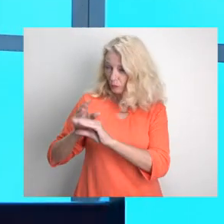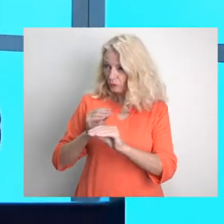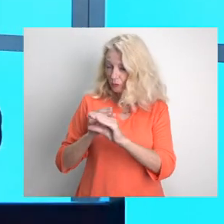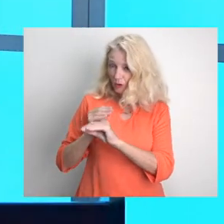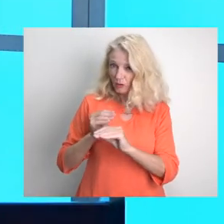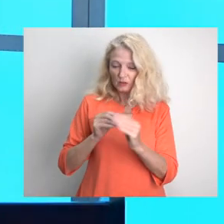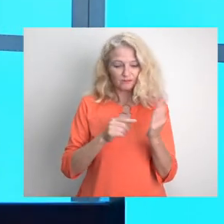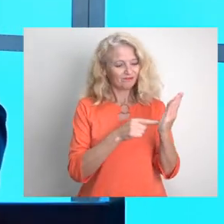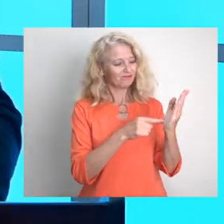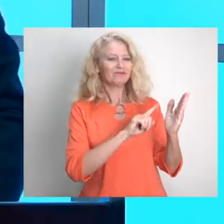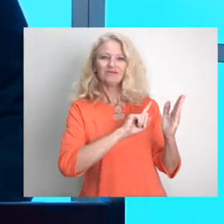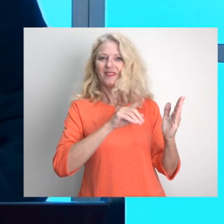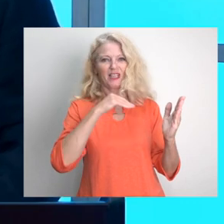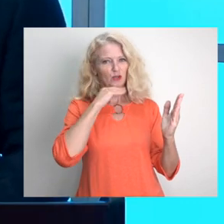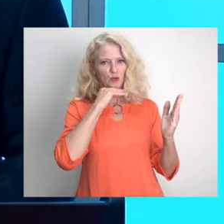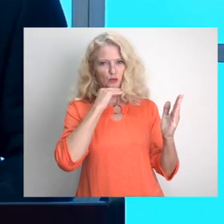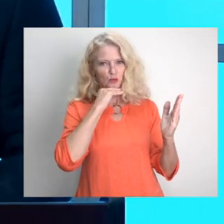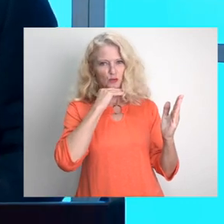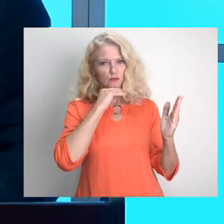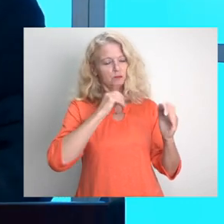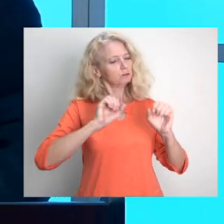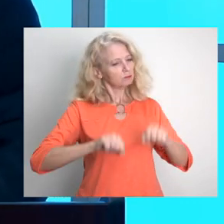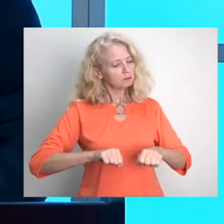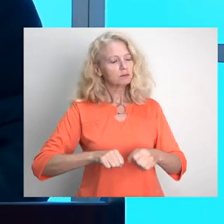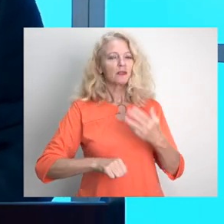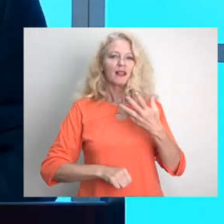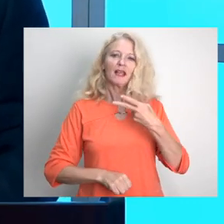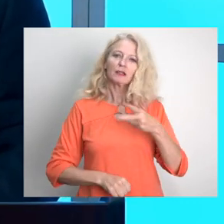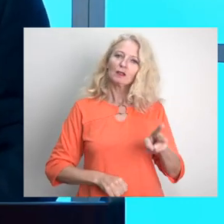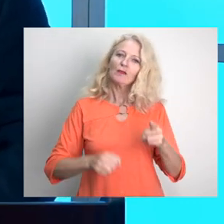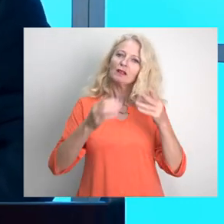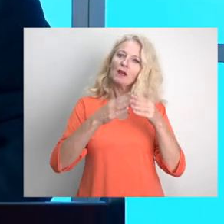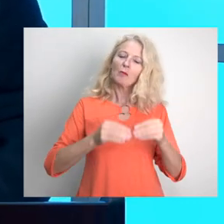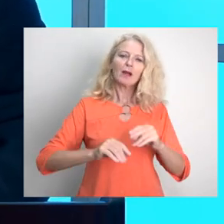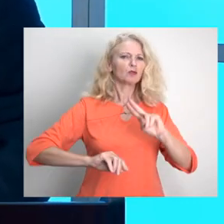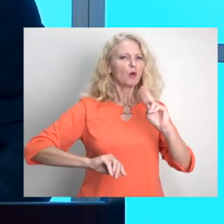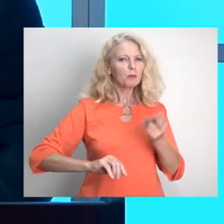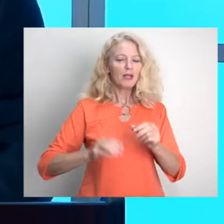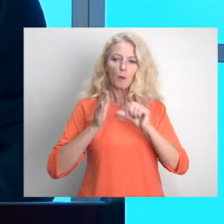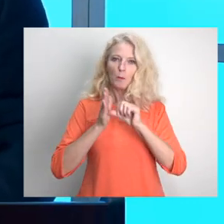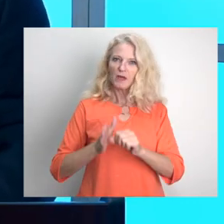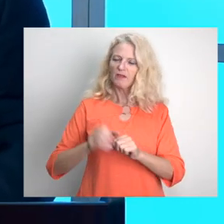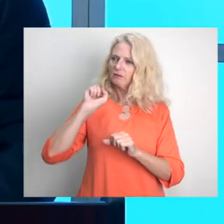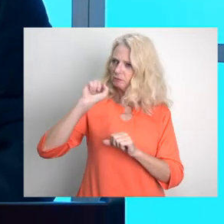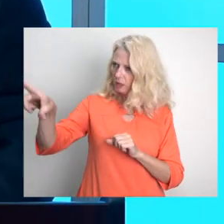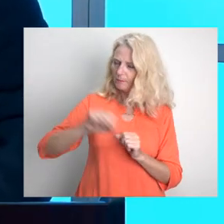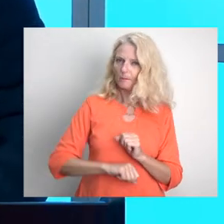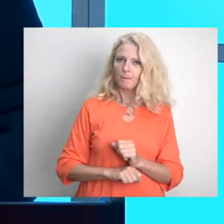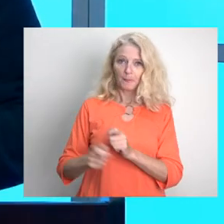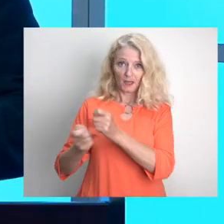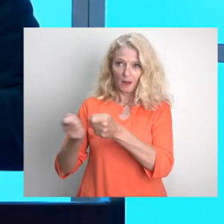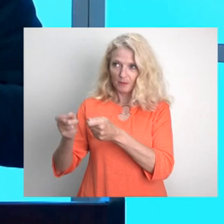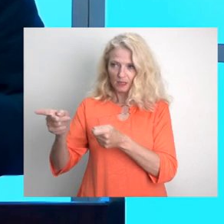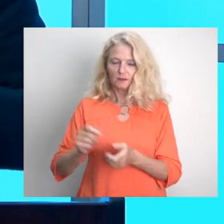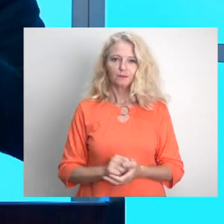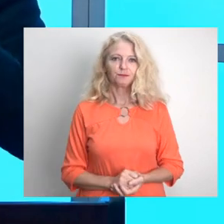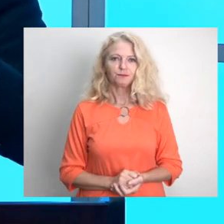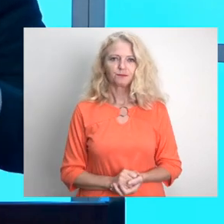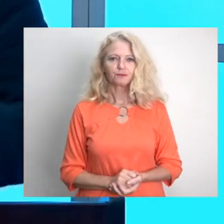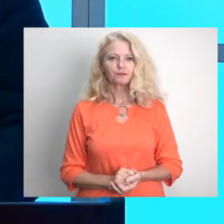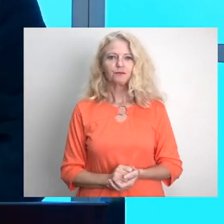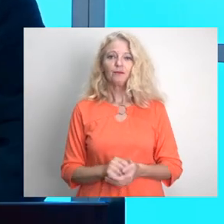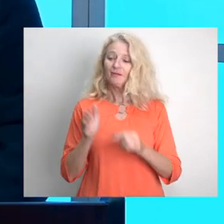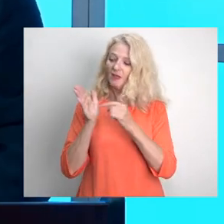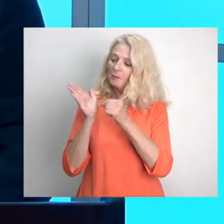vonden dat dat niet voldoende was. Op 29 maart hebben we weer een brief gestuurd aan het kabinet. En daarin hebben we heel concreet